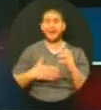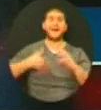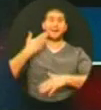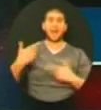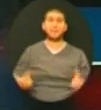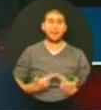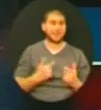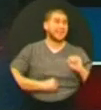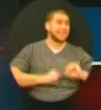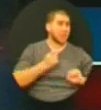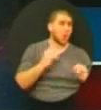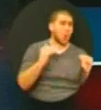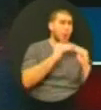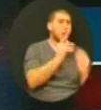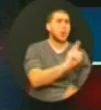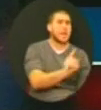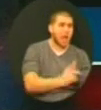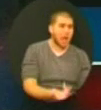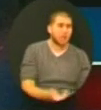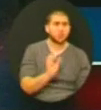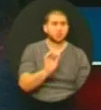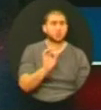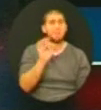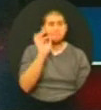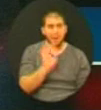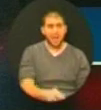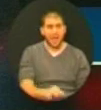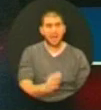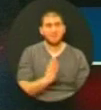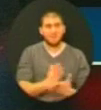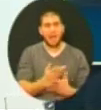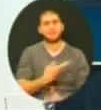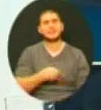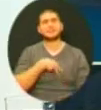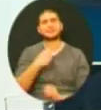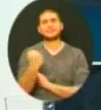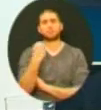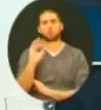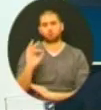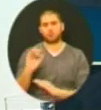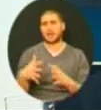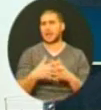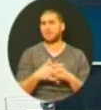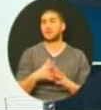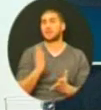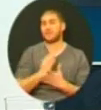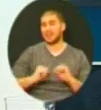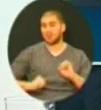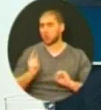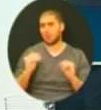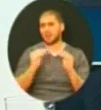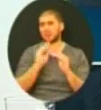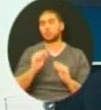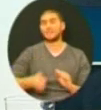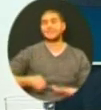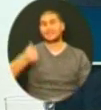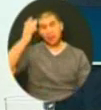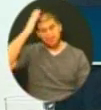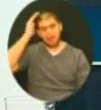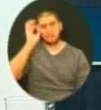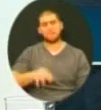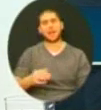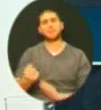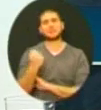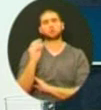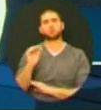התנהלות לא ראויה, התנהלות לא ראויה שפגעה בסמכות של הקבינט, נקודה. התנהלות לא ראויה של השר בנט שפגעה